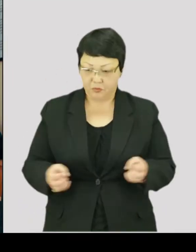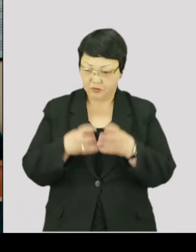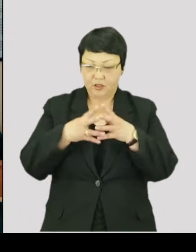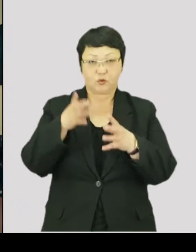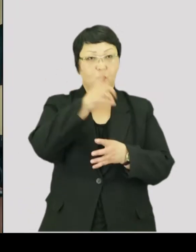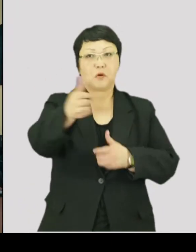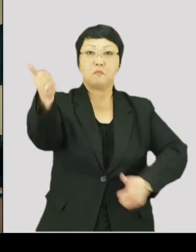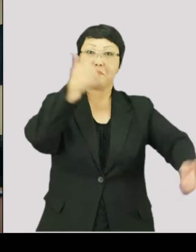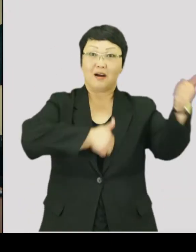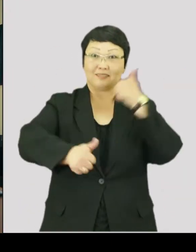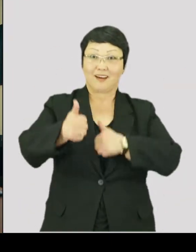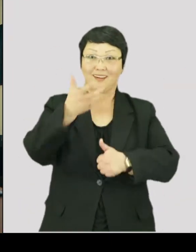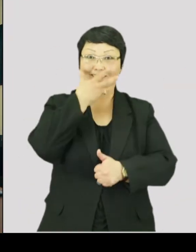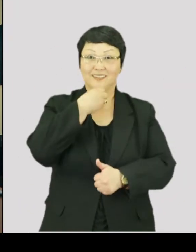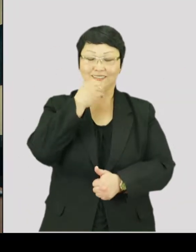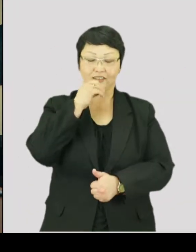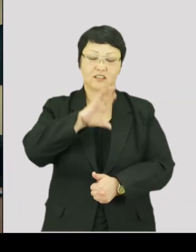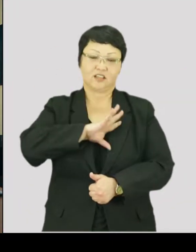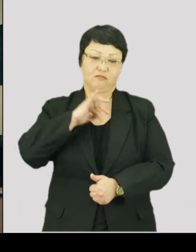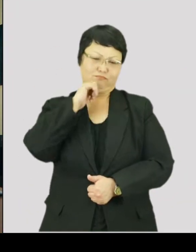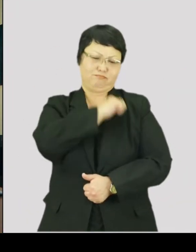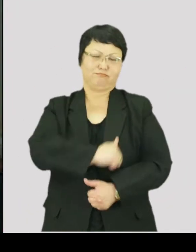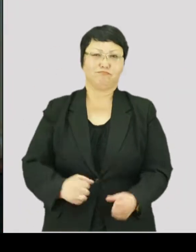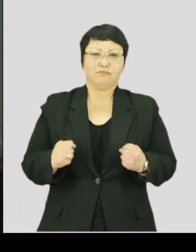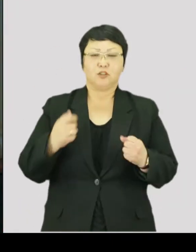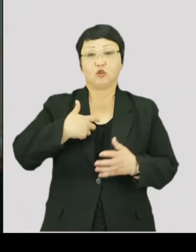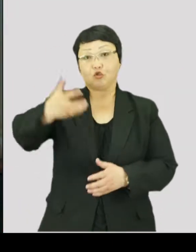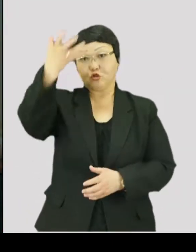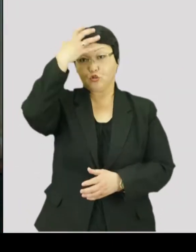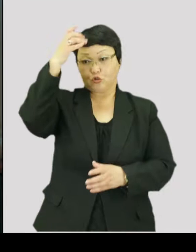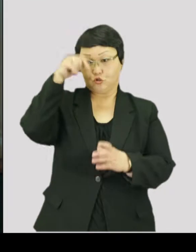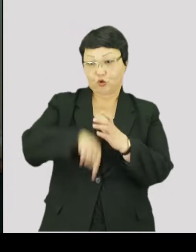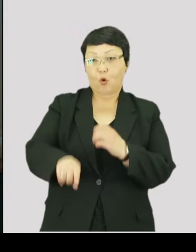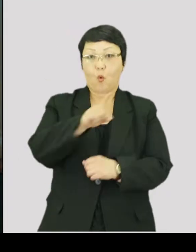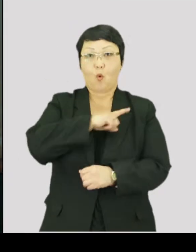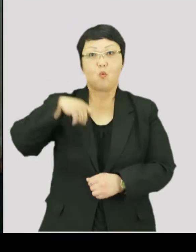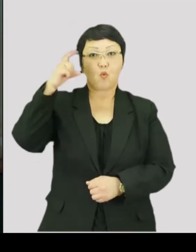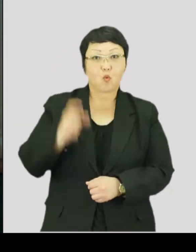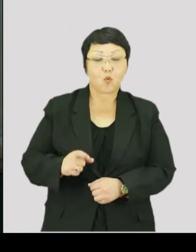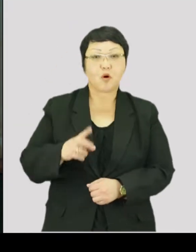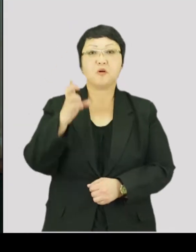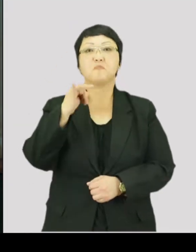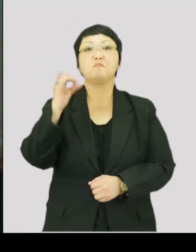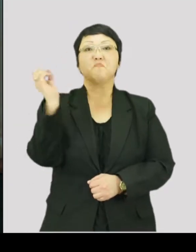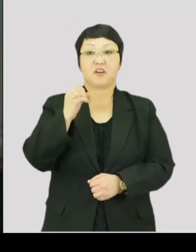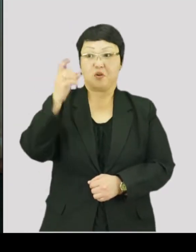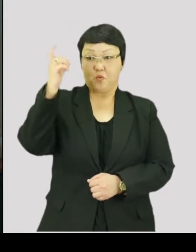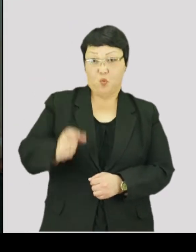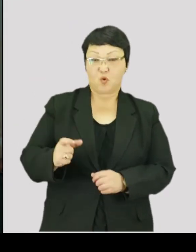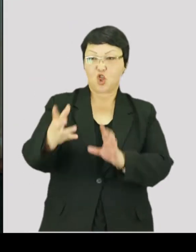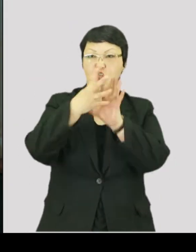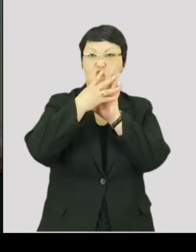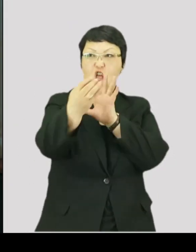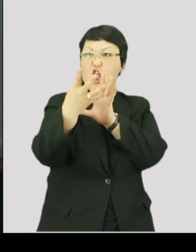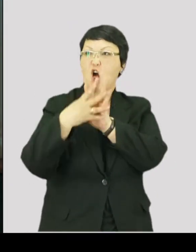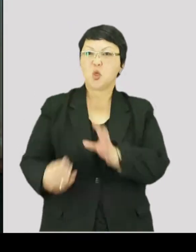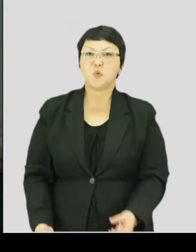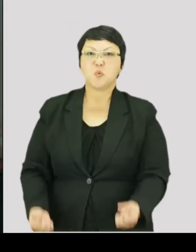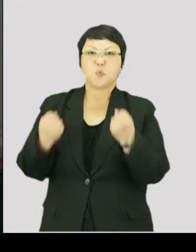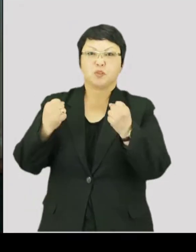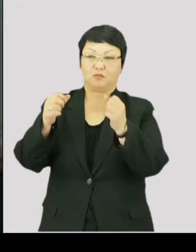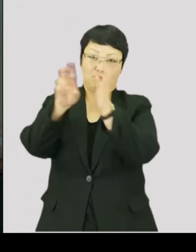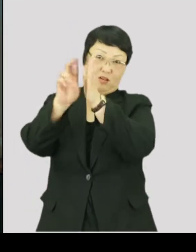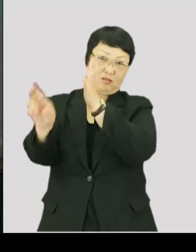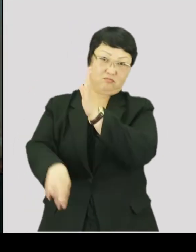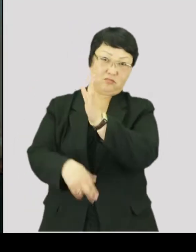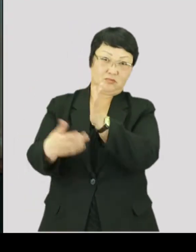ирч хүчийг илүүтэй авдаг. Төрд бол ганц нэг хувь хүн, бие хүн бол нөлөөлөлөө тогтоож өгч чадахгүй